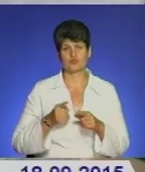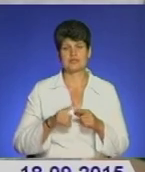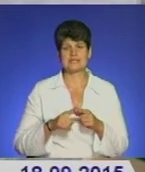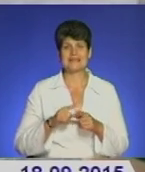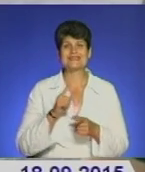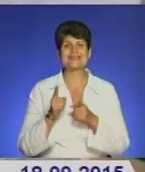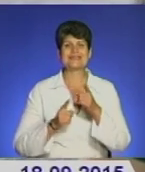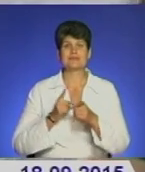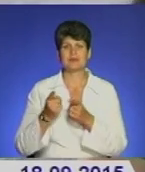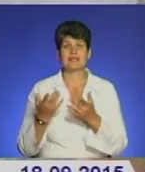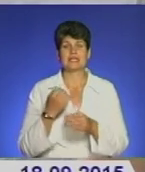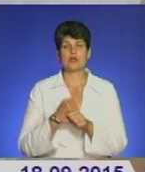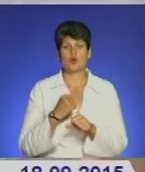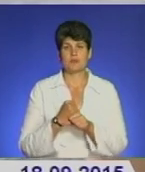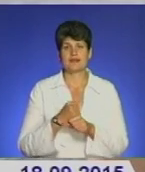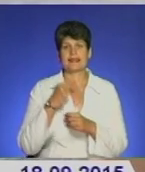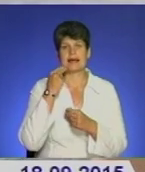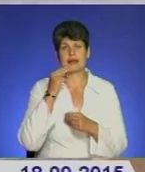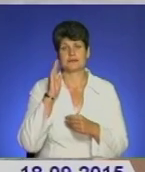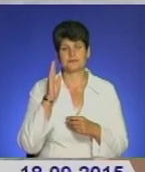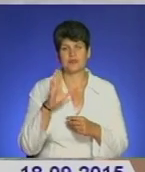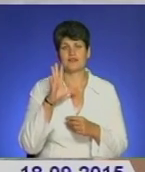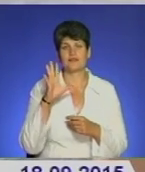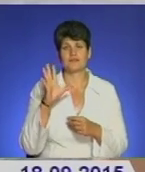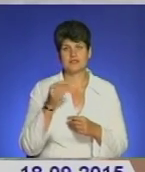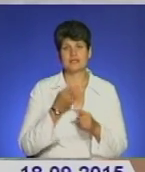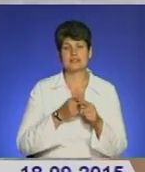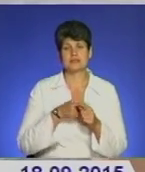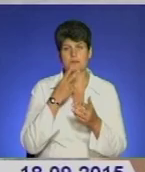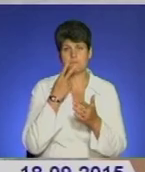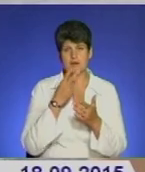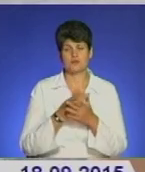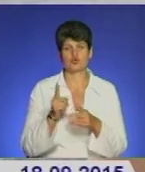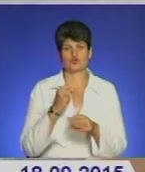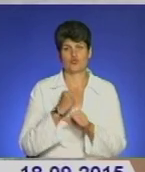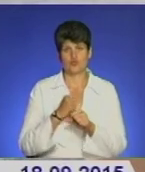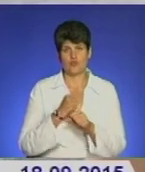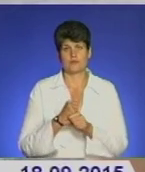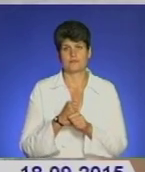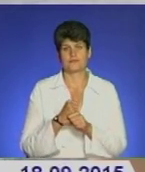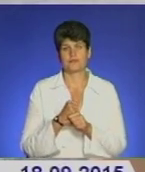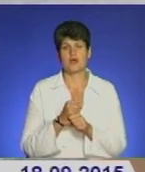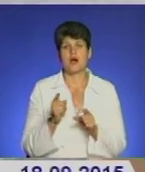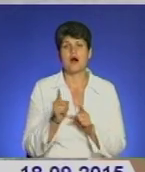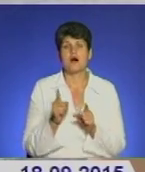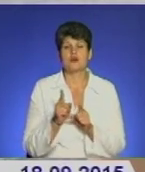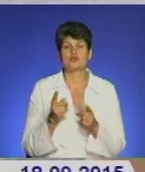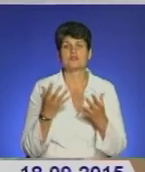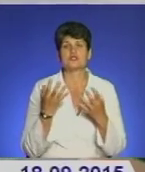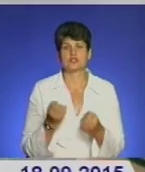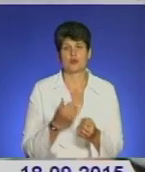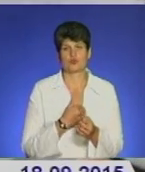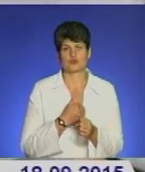зміни, які робляться, вони на краще, і всім це подобається, всі це бачать. Саме головне, що щось робиться. А скажіть, а що би ви ще хотіли,